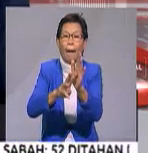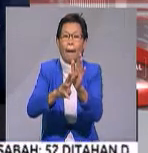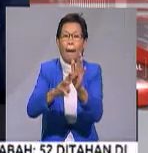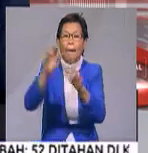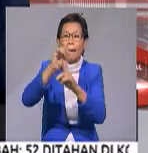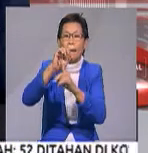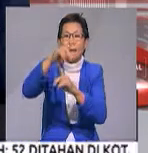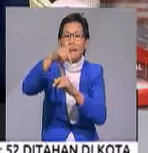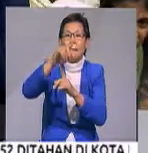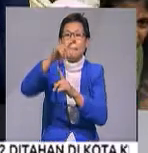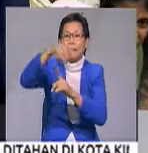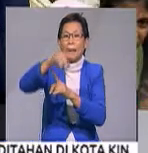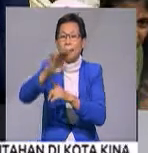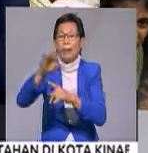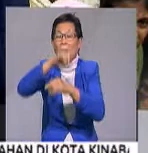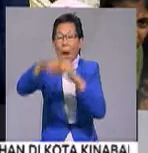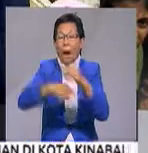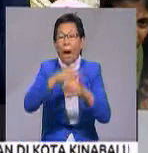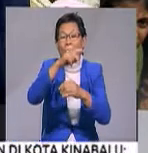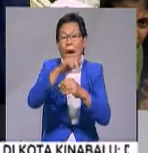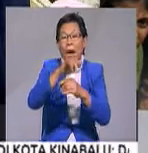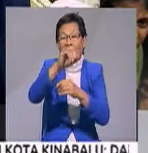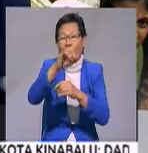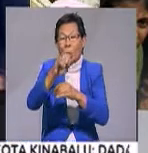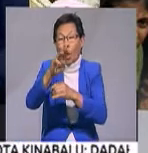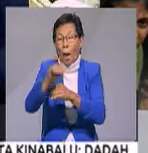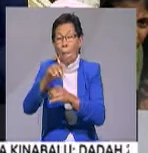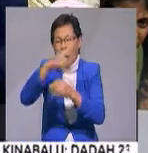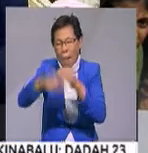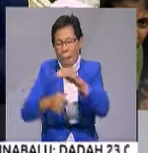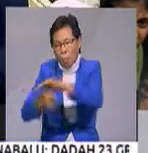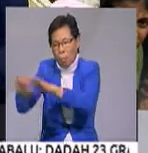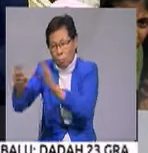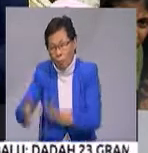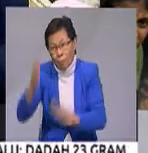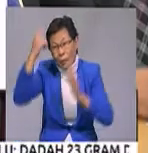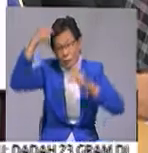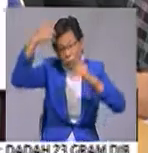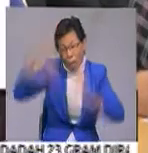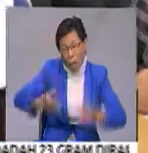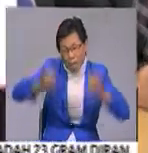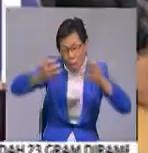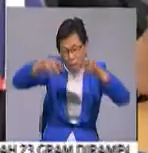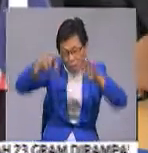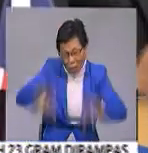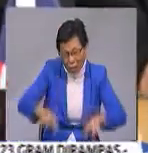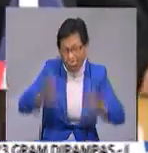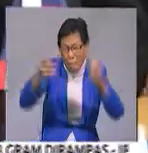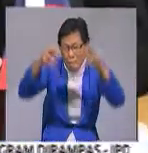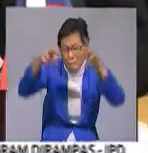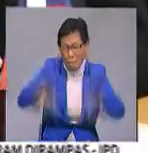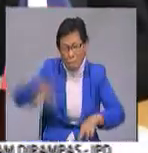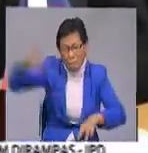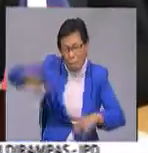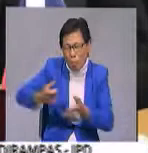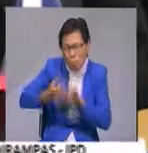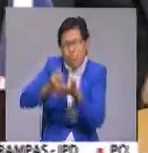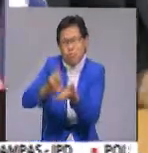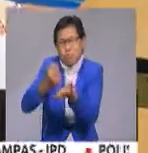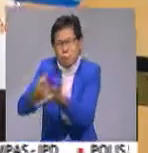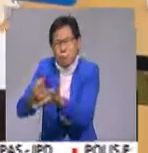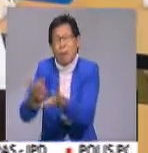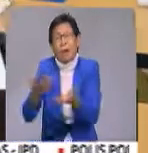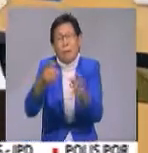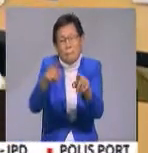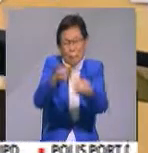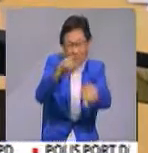Antarabangsa mengenai Migrasi IOM. Jelasnya, Malaysia perlu mengutamakan banyak rakyatnya yang masih memerlukan bantuan, namun